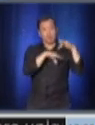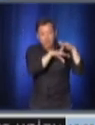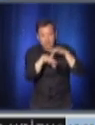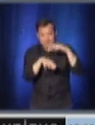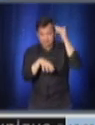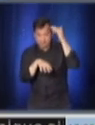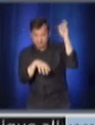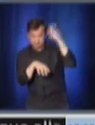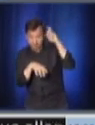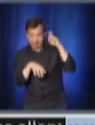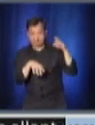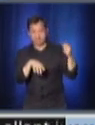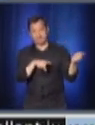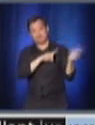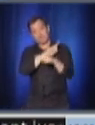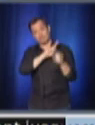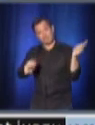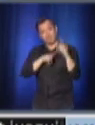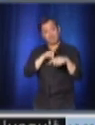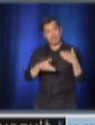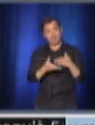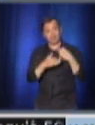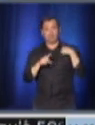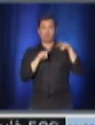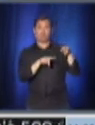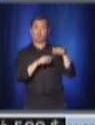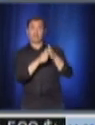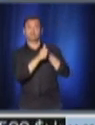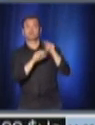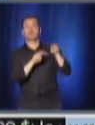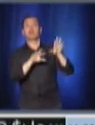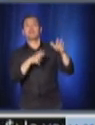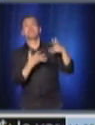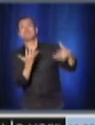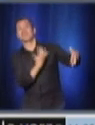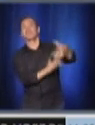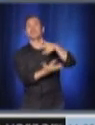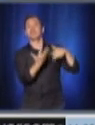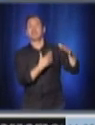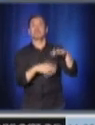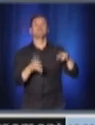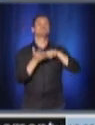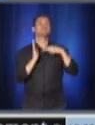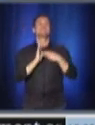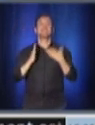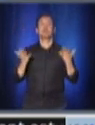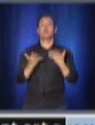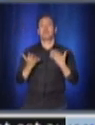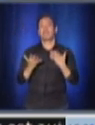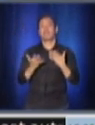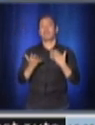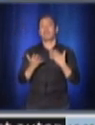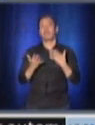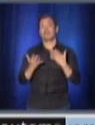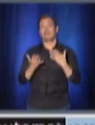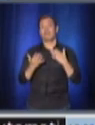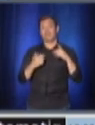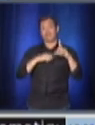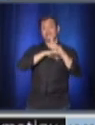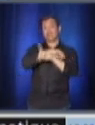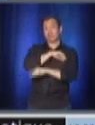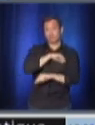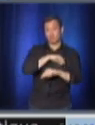terrain. Moi, ce que j'entends, puis c'est un suivi qu'on fait, c'est qu'on n'aura pas de découverture au niveau de nos employés avec